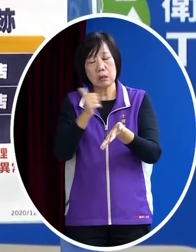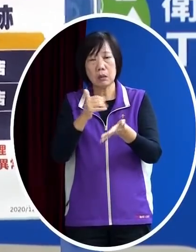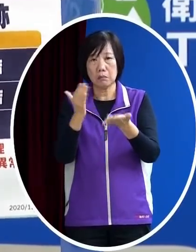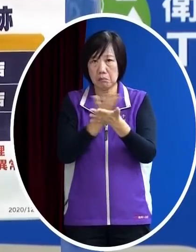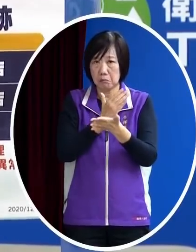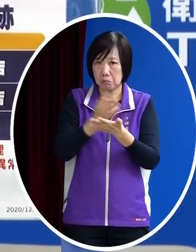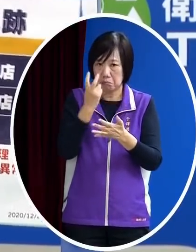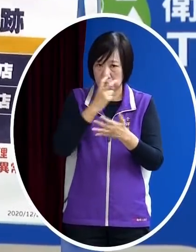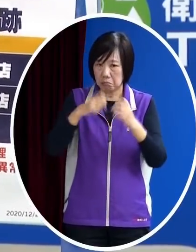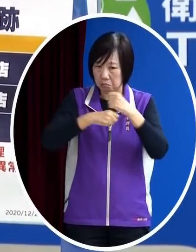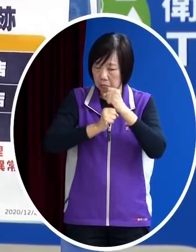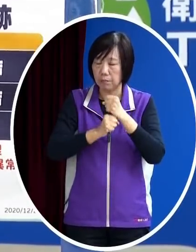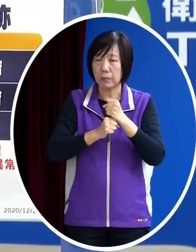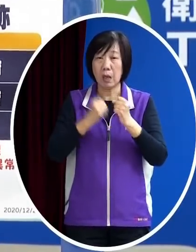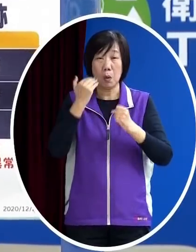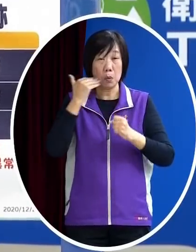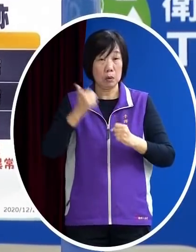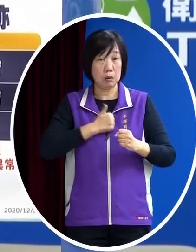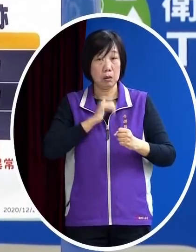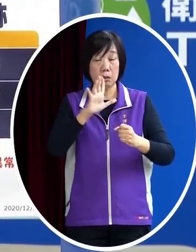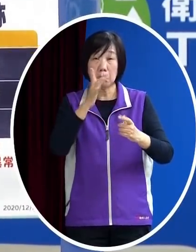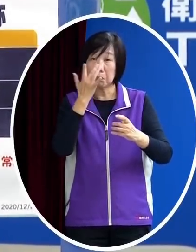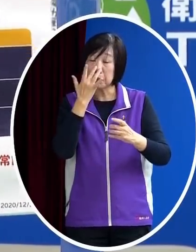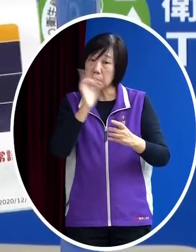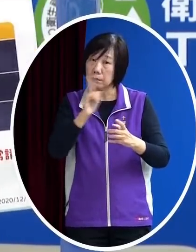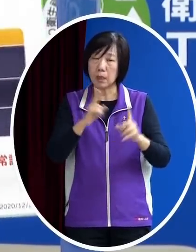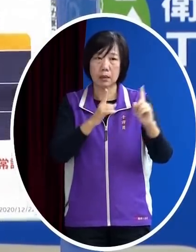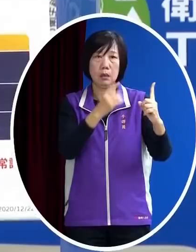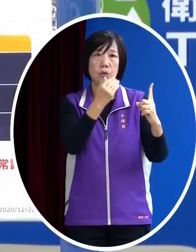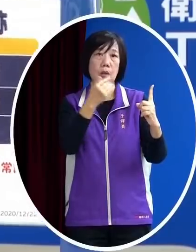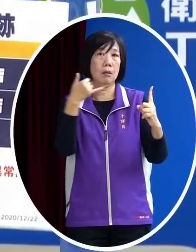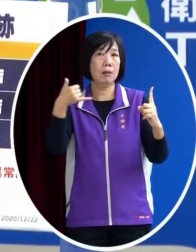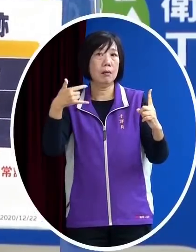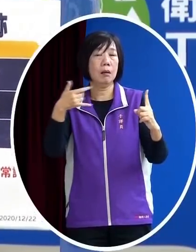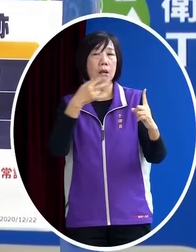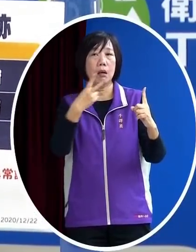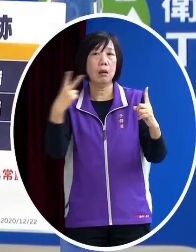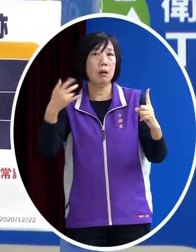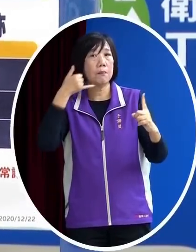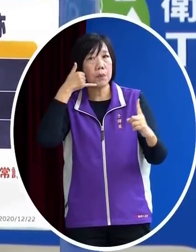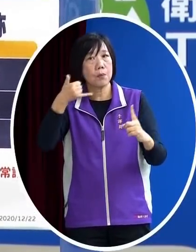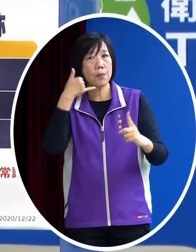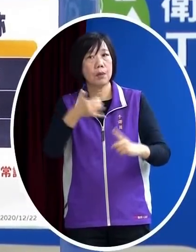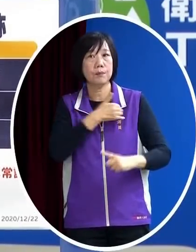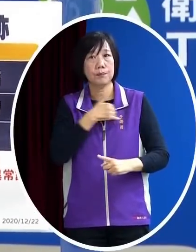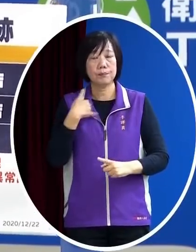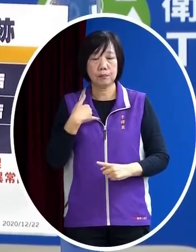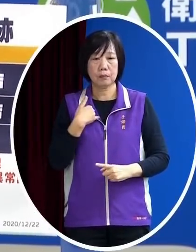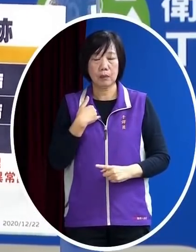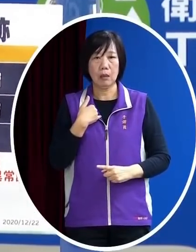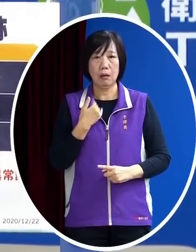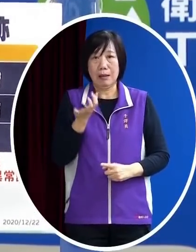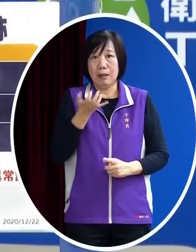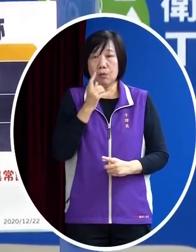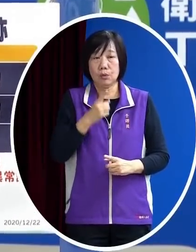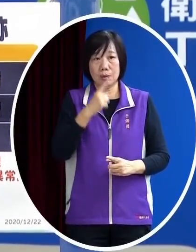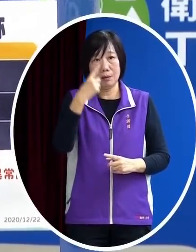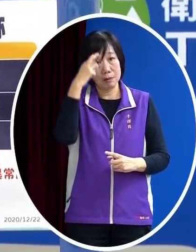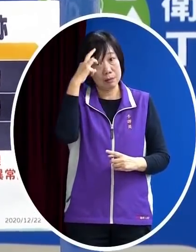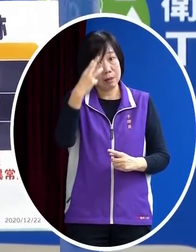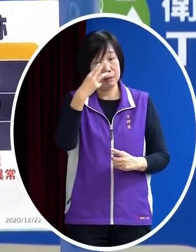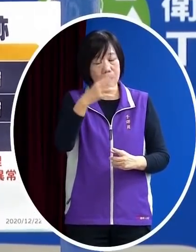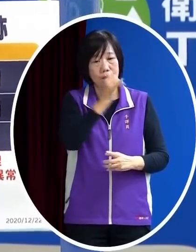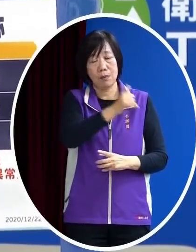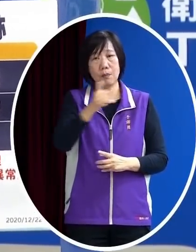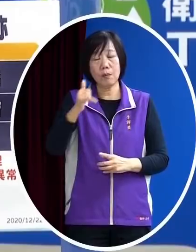相关疑问，还是可以打1922来询问。啊，就在什么，在呼吁，就这三个时间点，好，曾经出